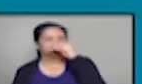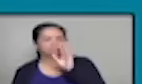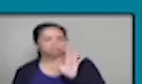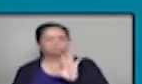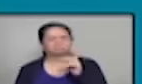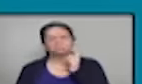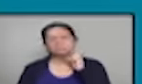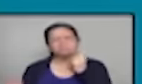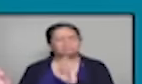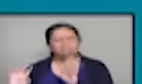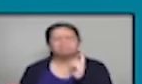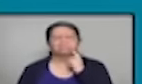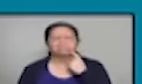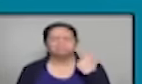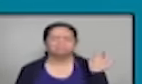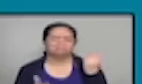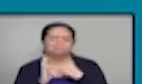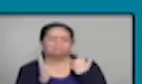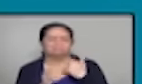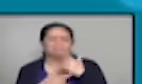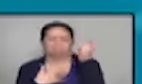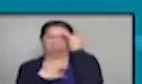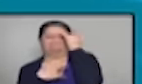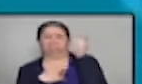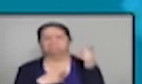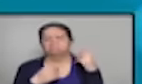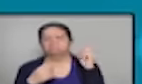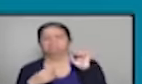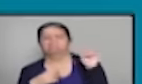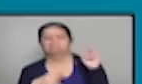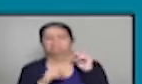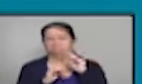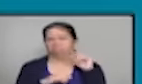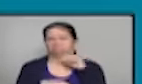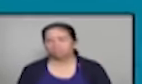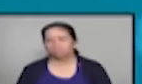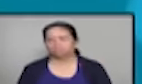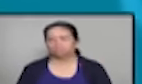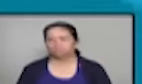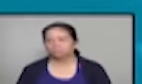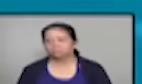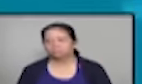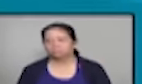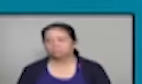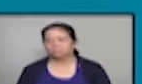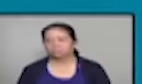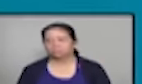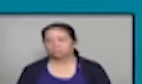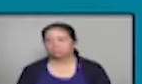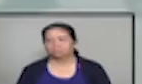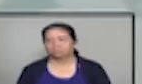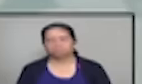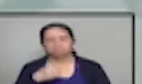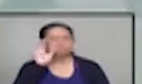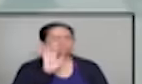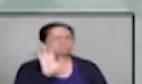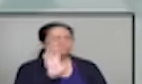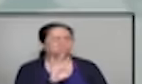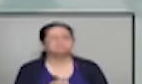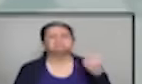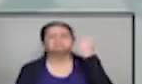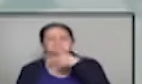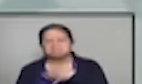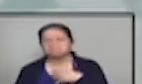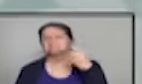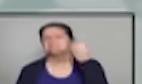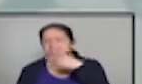ko pagselosan, sabi niya sa akin na nandidiri daw siya doon. Kasi ang laki nga ng katawan eh. Huwag daw pagselosan kasi? Mm-hmm. Kasi, yun nga, pangit